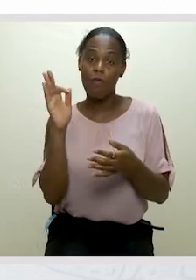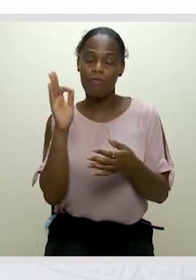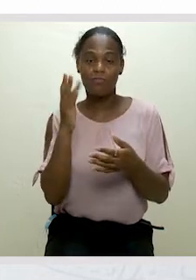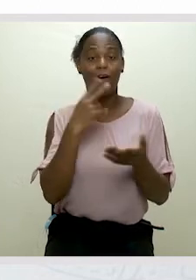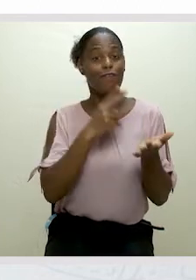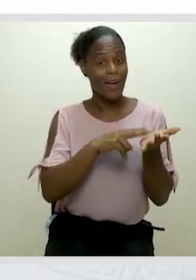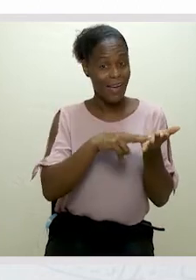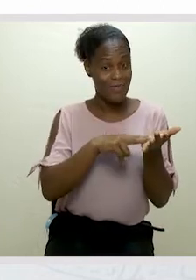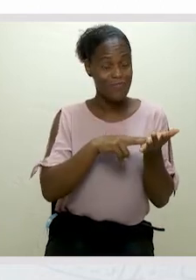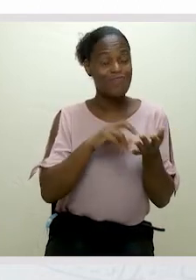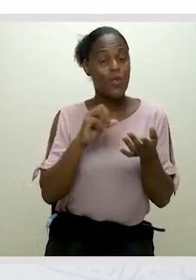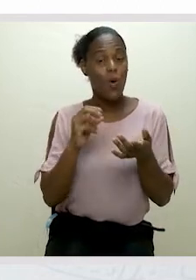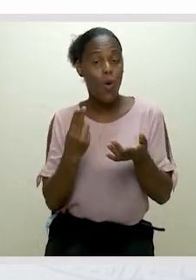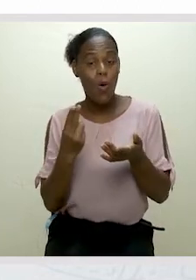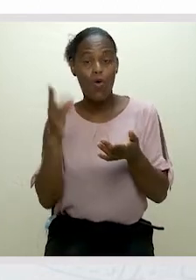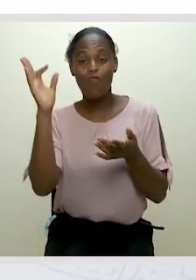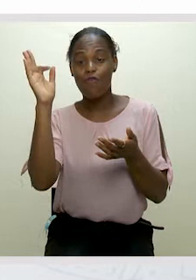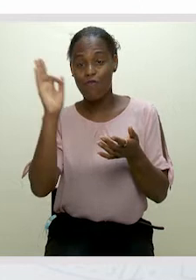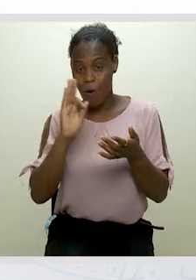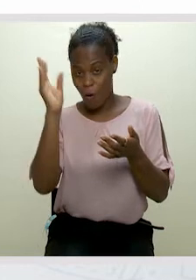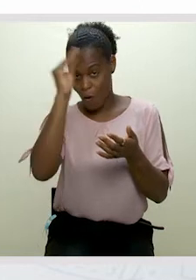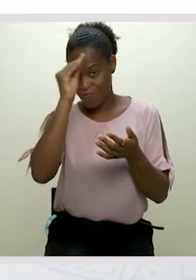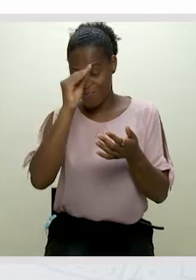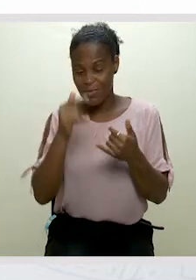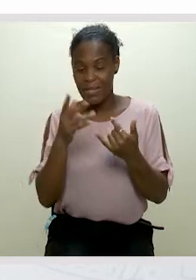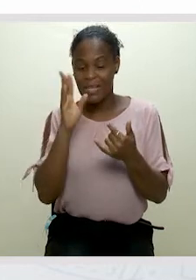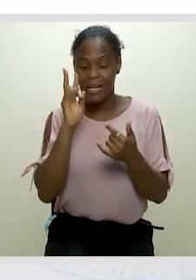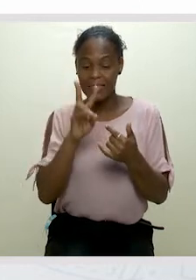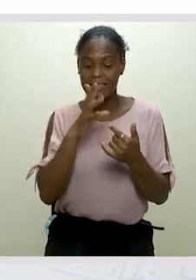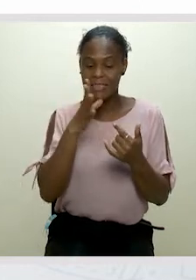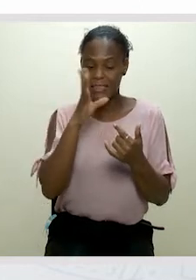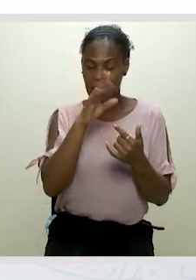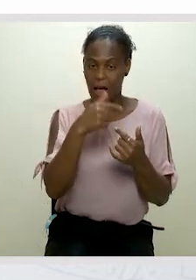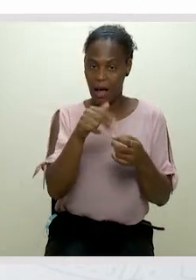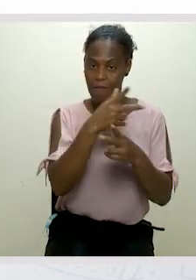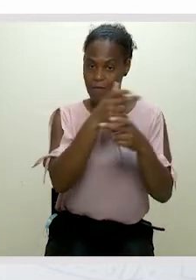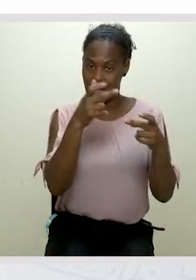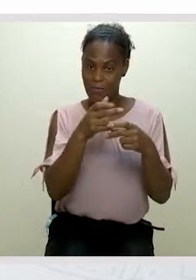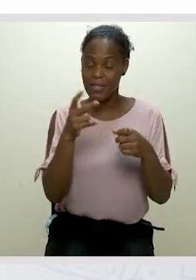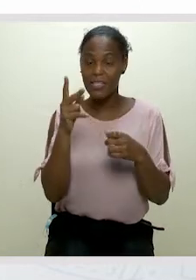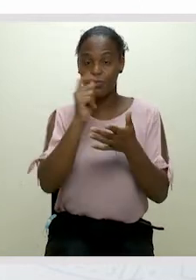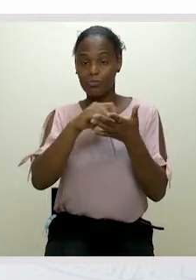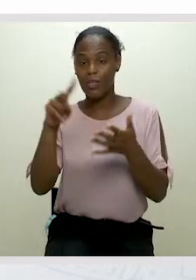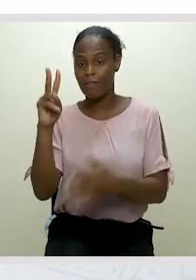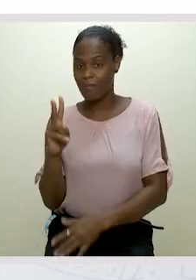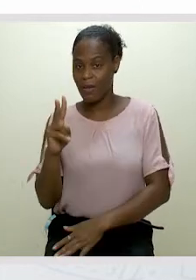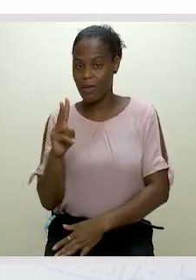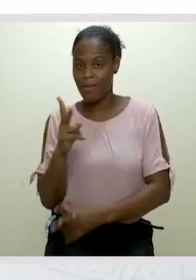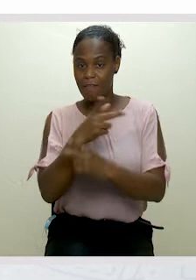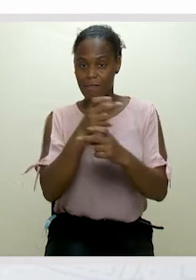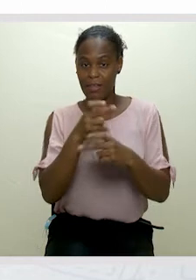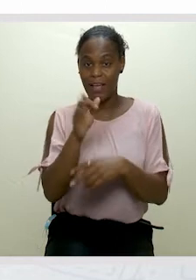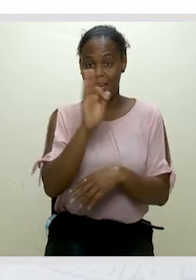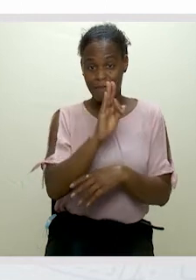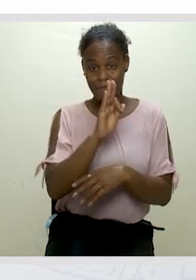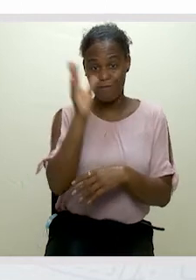affirmations vraies avec un V ou les affirmations fausses avec un F.